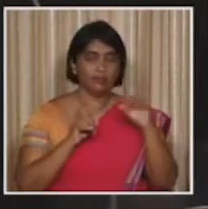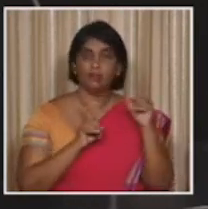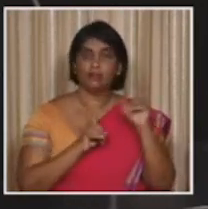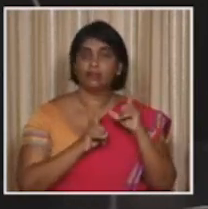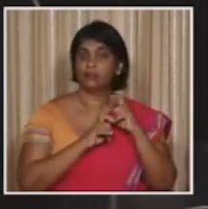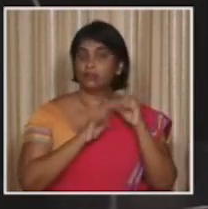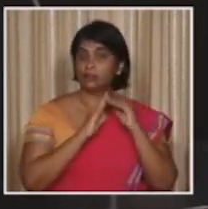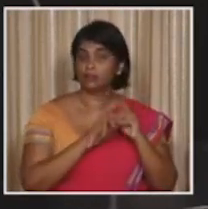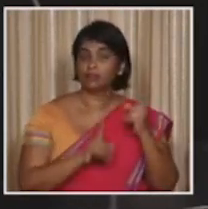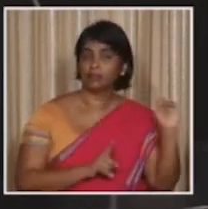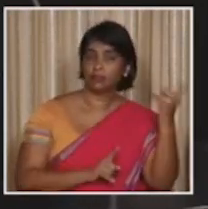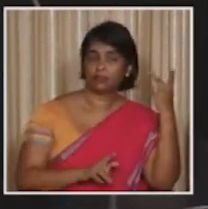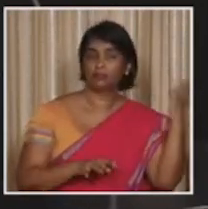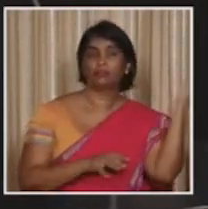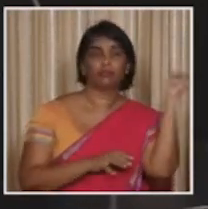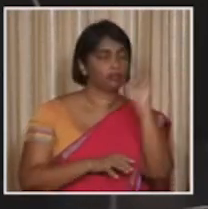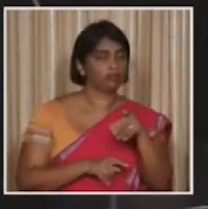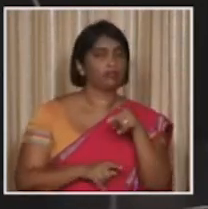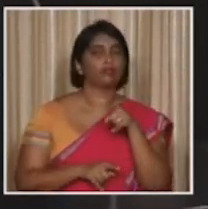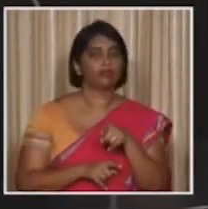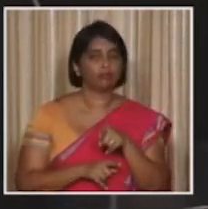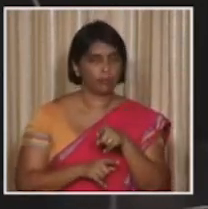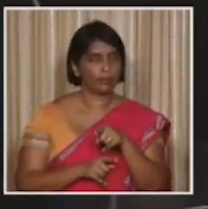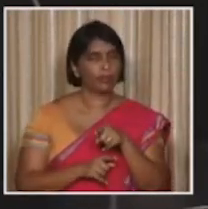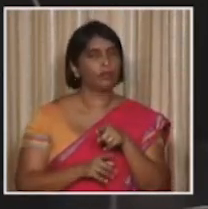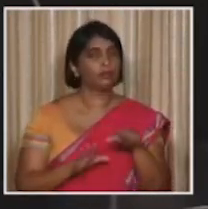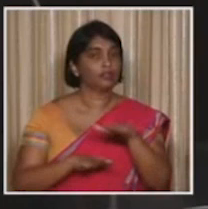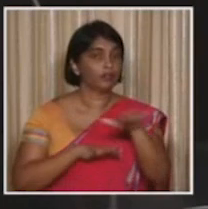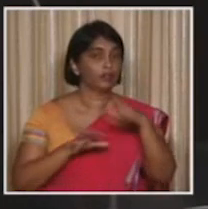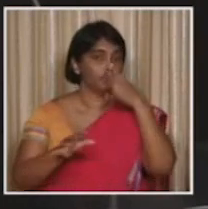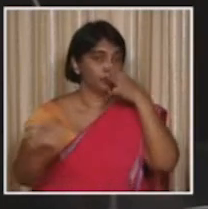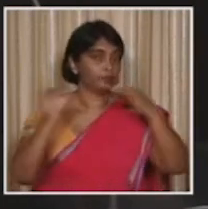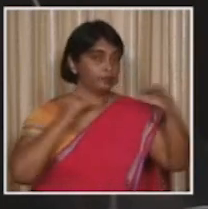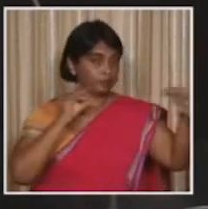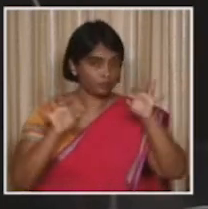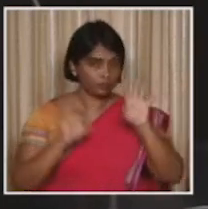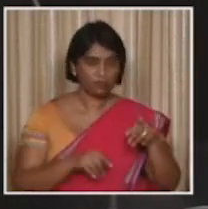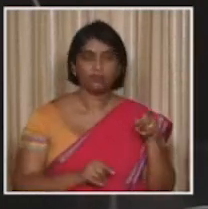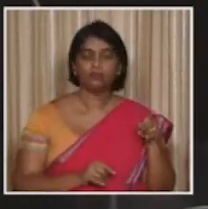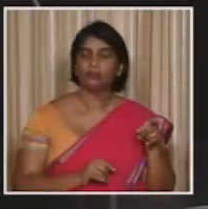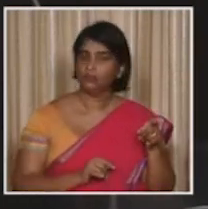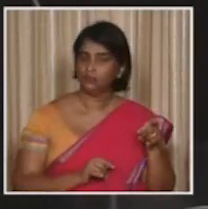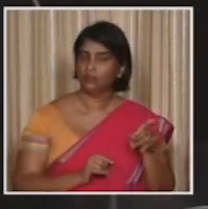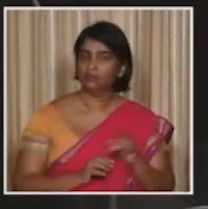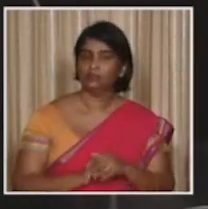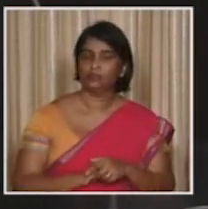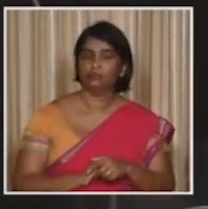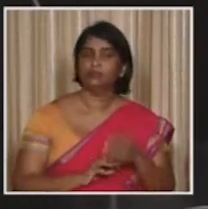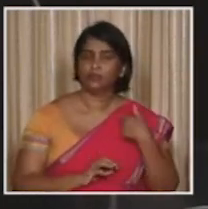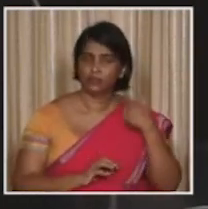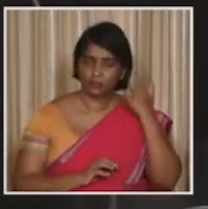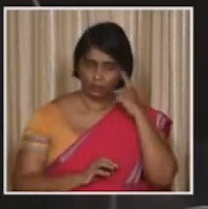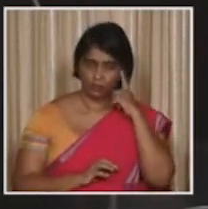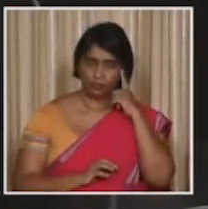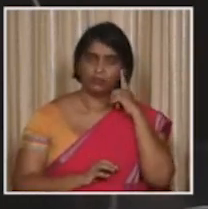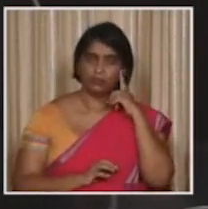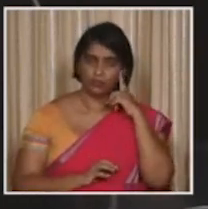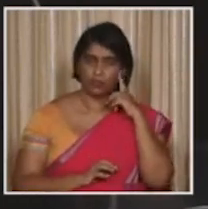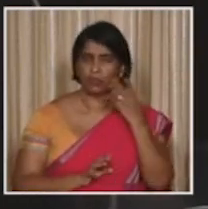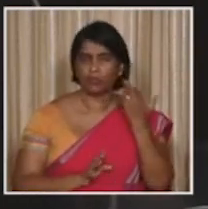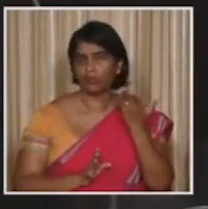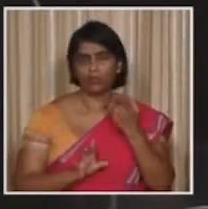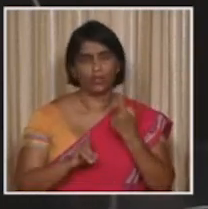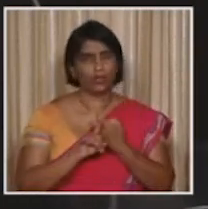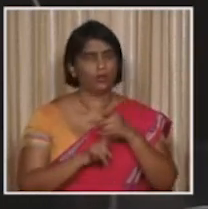காரணமாக நிறுத்தப்பட்டிருக்கிறது. ஆகவே நான் அந்த உயர்ந்த சபையினூடாக சொல்கிறேன், அந்த மக்கள் 3700 ஆண்டுகள் கௌதாரி முனை மண்ணிலே